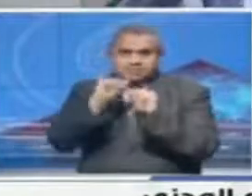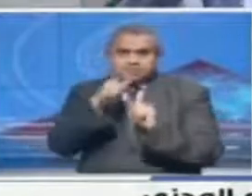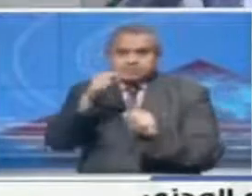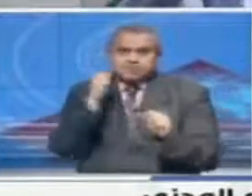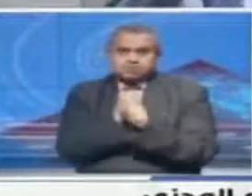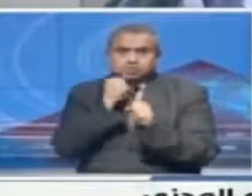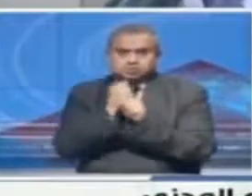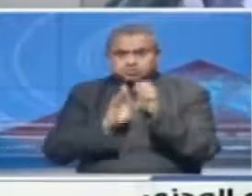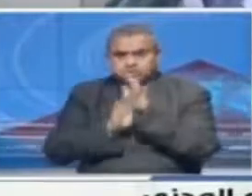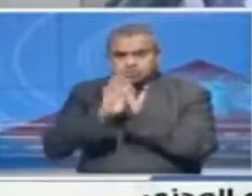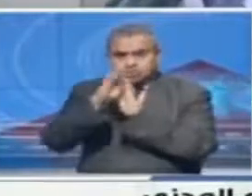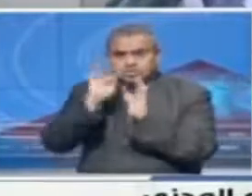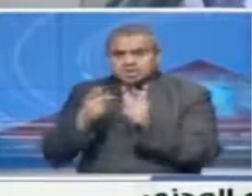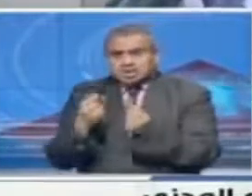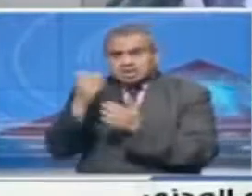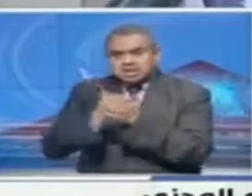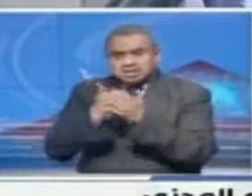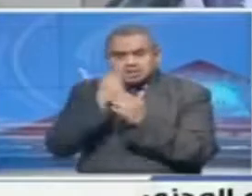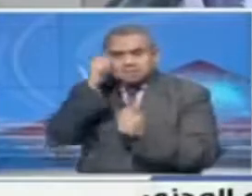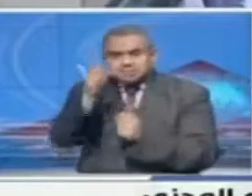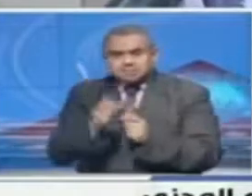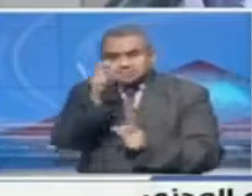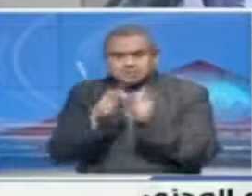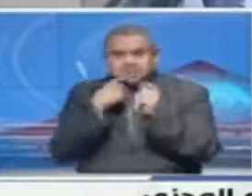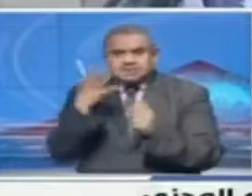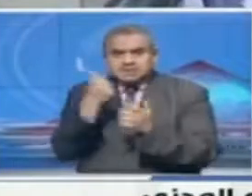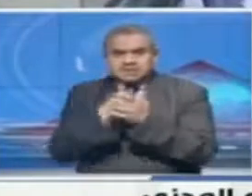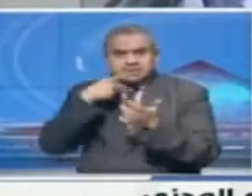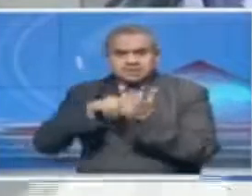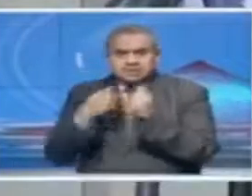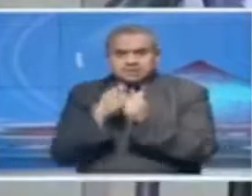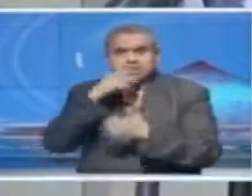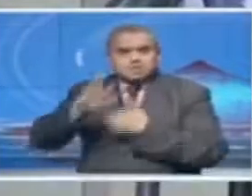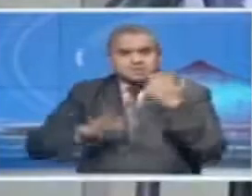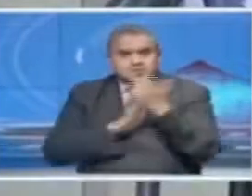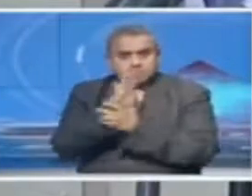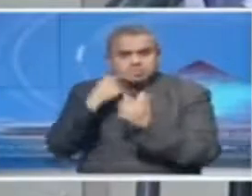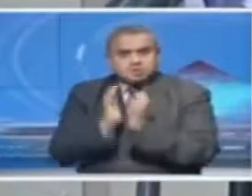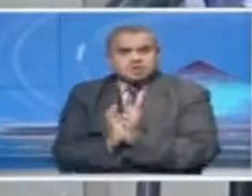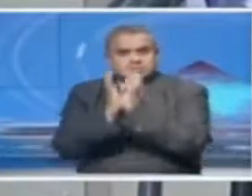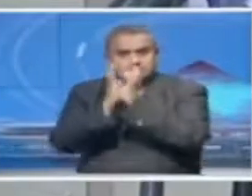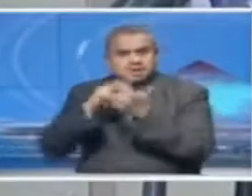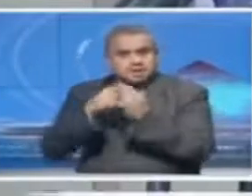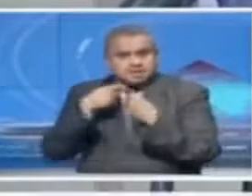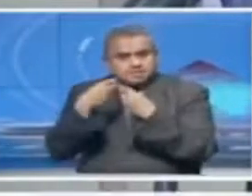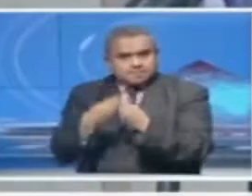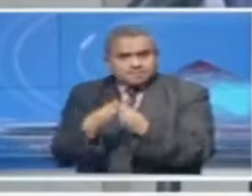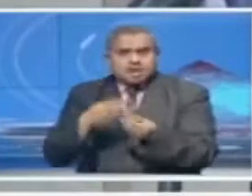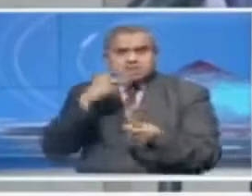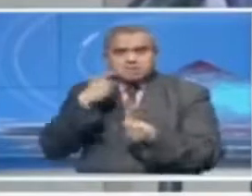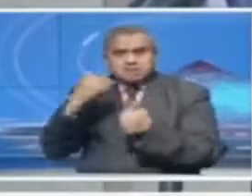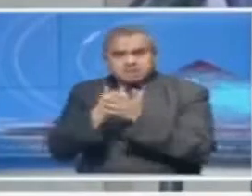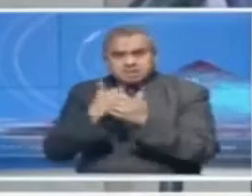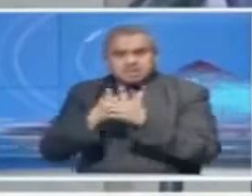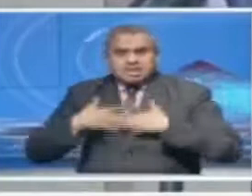بنشتغل أكثر على الاستثمار في البشر وعلى بناء الإنسان، معنيين بالقضايا الاجتماعية والاقتصادية، منها سكن